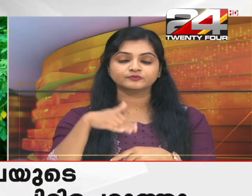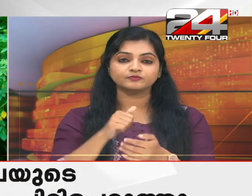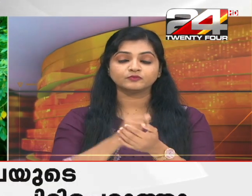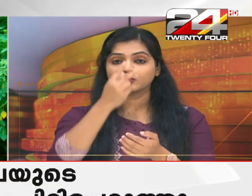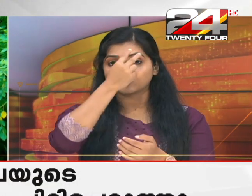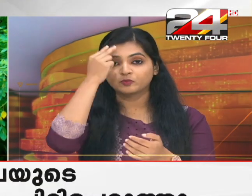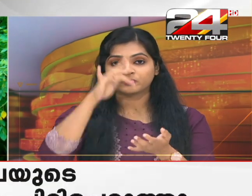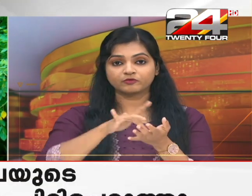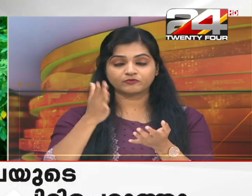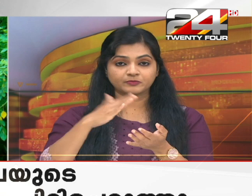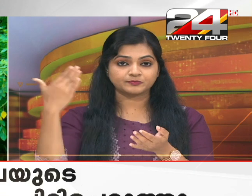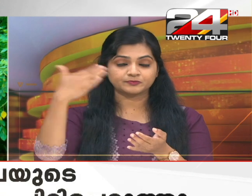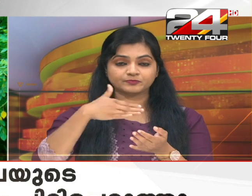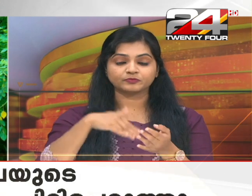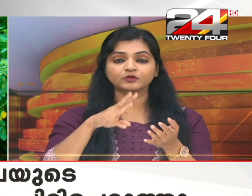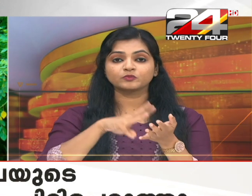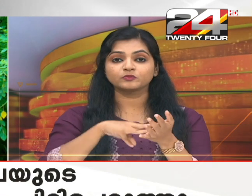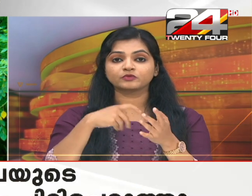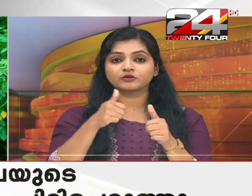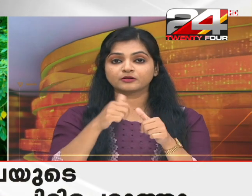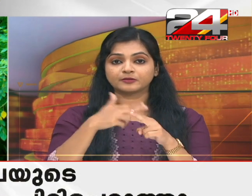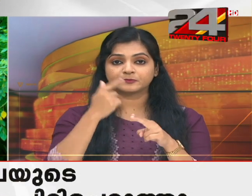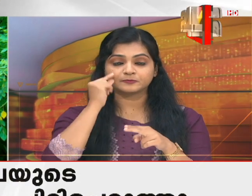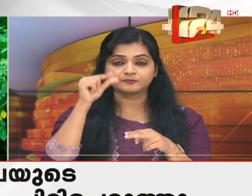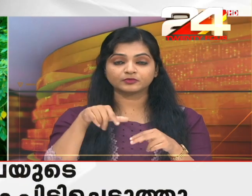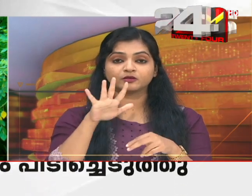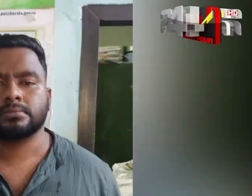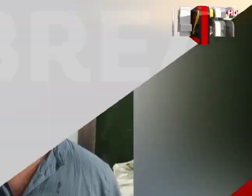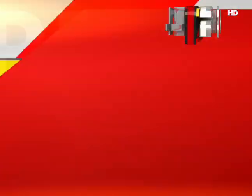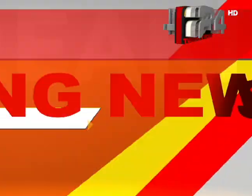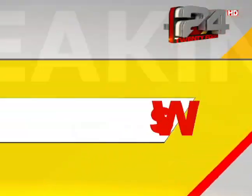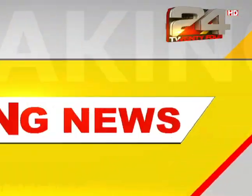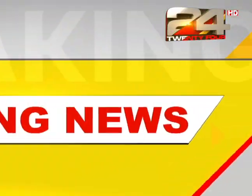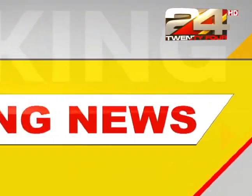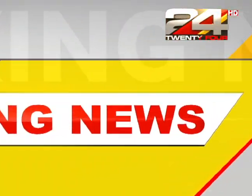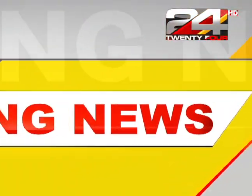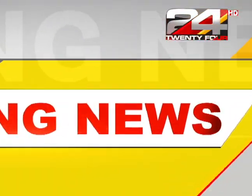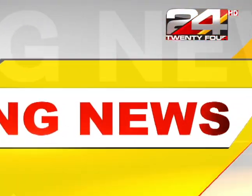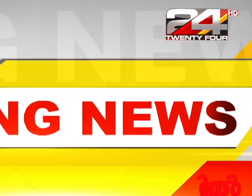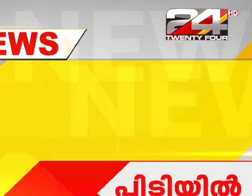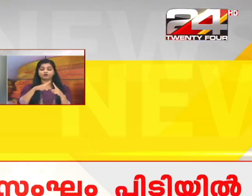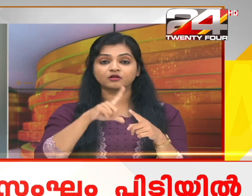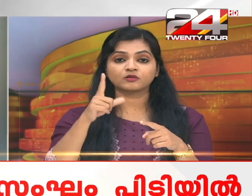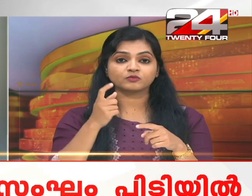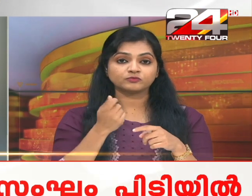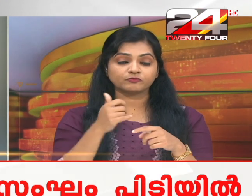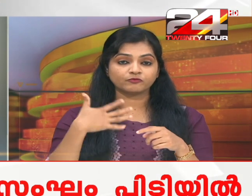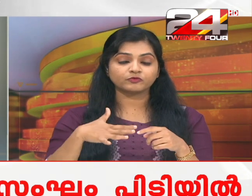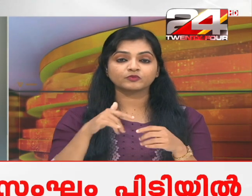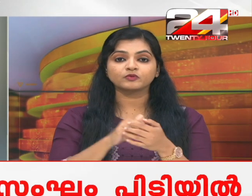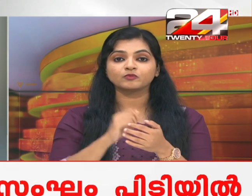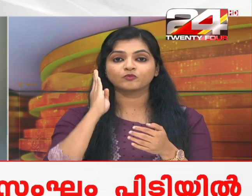സ്വദേശിയായ മുഹമ്മദ് അനീസ് ആയിരുന്നു ഈ വിധത്തിൽ 54 ഗ്രാം സ്വർണവും 2.5 ലക്ഷം രൂപയുള്ള മൂല്യമുള്ള ഐഫോണും കൊണ്ടുവന്നിരുന്നത്. തുടർന്ന്